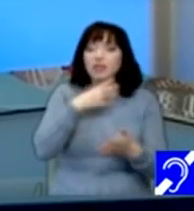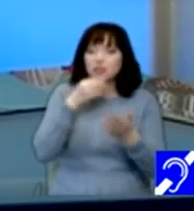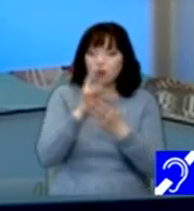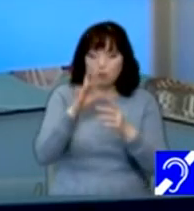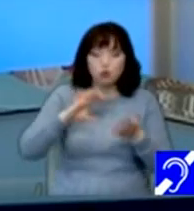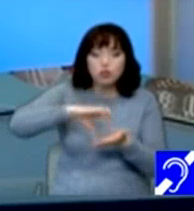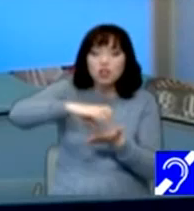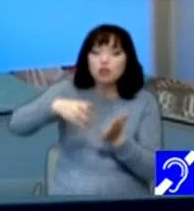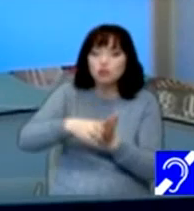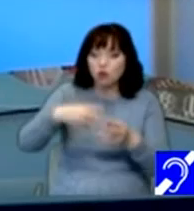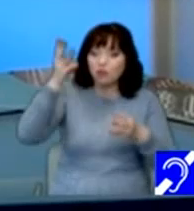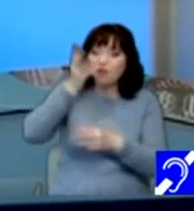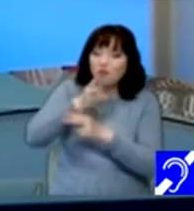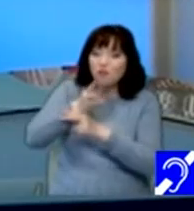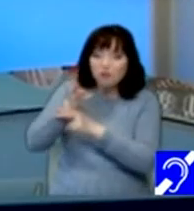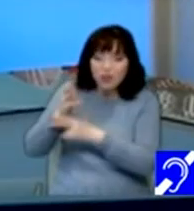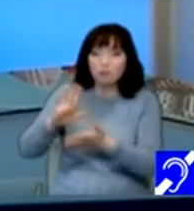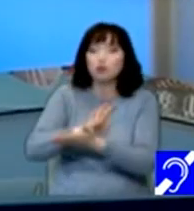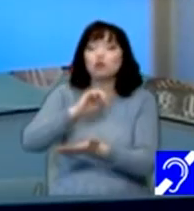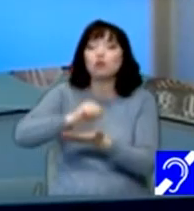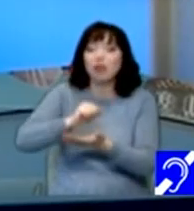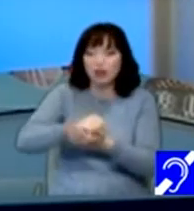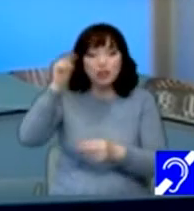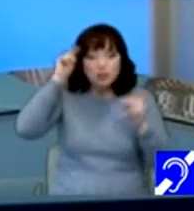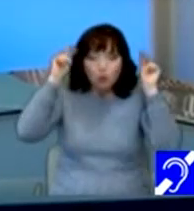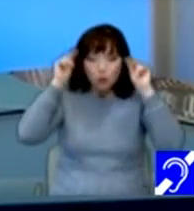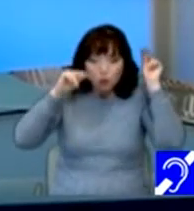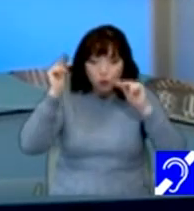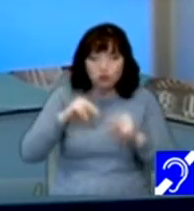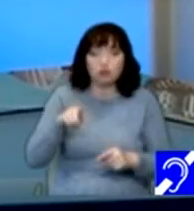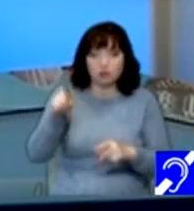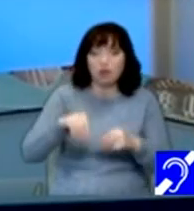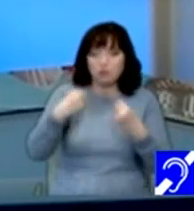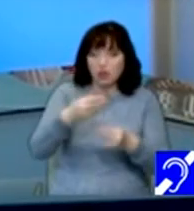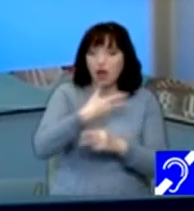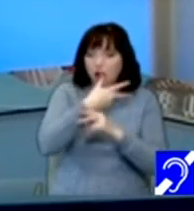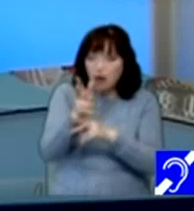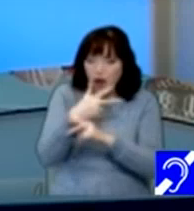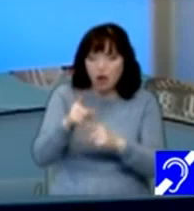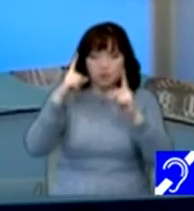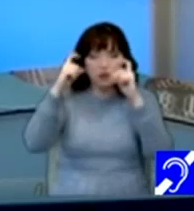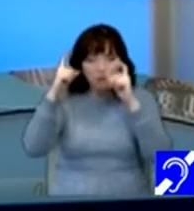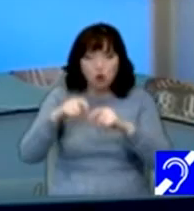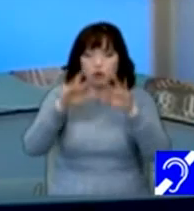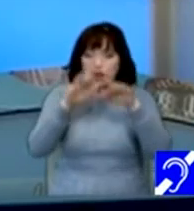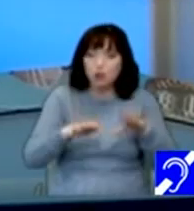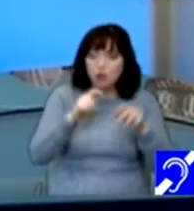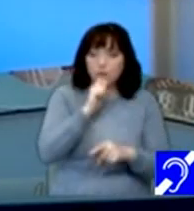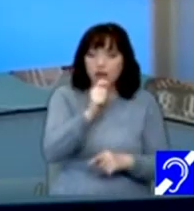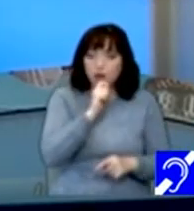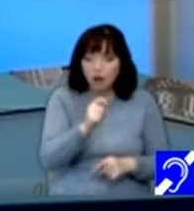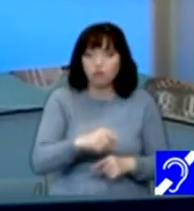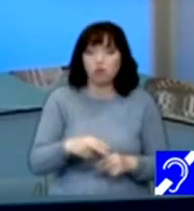prevăzut pentru studenții Facultății de Jurnalism, guvernul de la București a oferit camere video și foto, calculatoare,